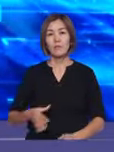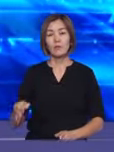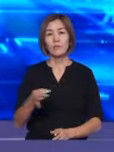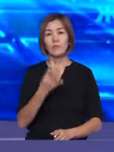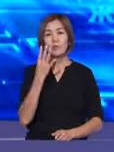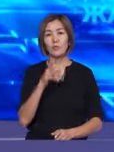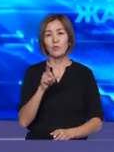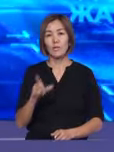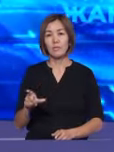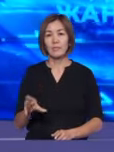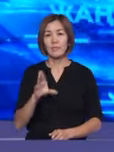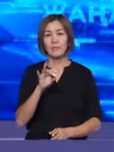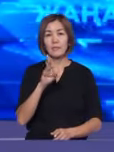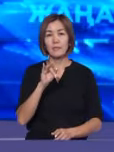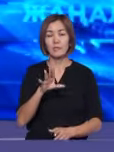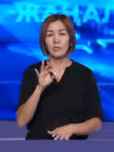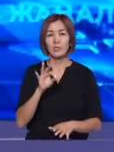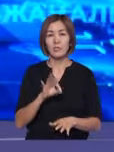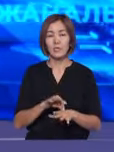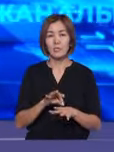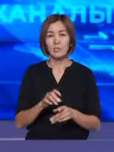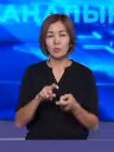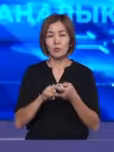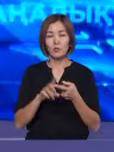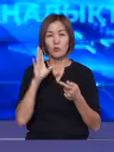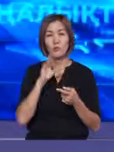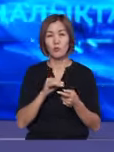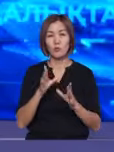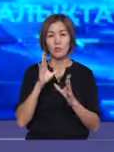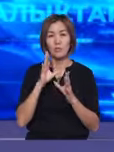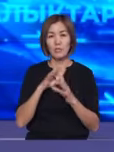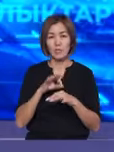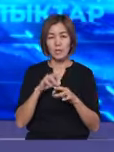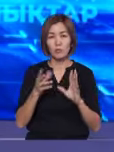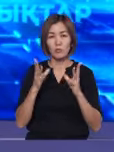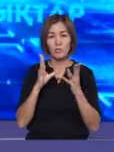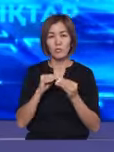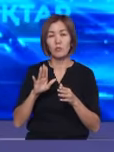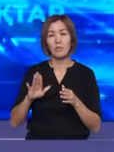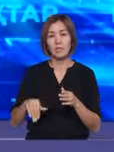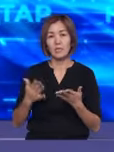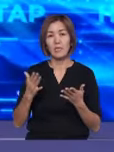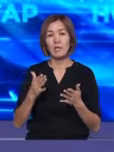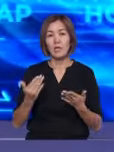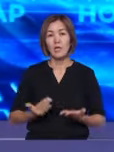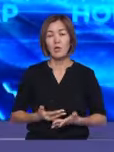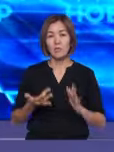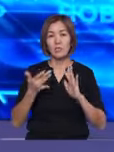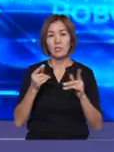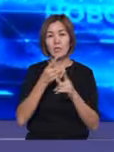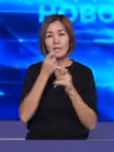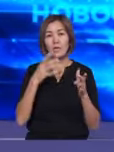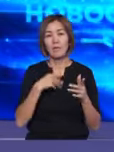Алматы облысындағы 4 азамат сібір жарасын жұқтырған болуы мүмкін. Диагностикалық зерттеулерден кейін сала мамандары әлеуметтік